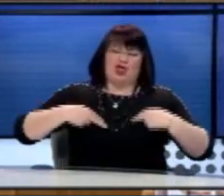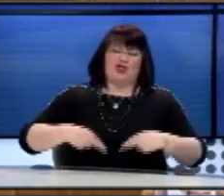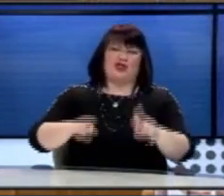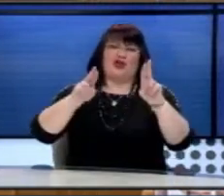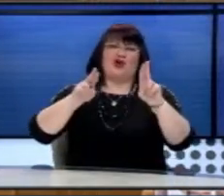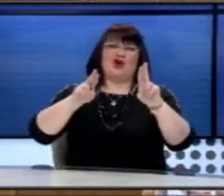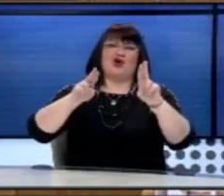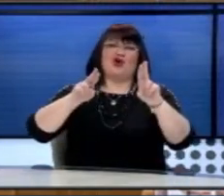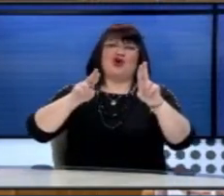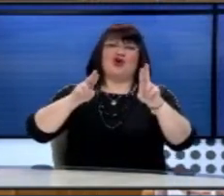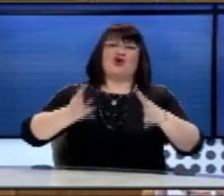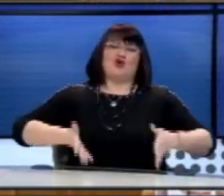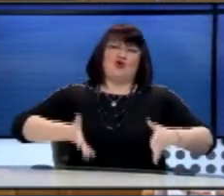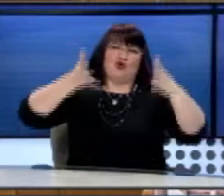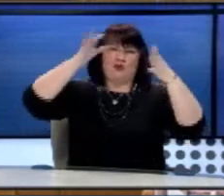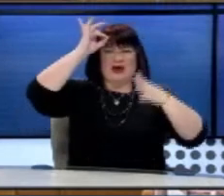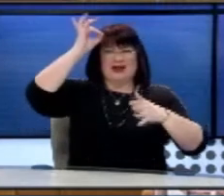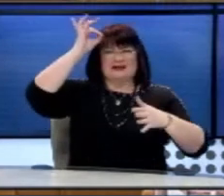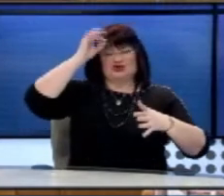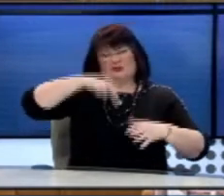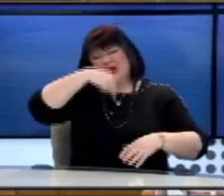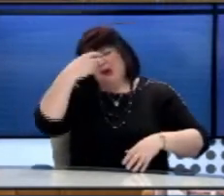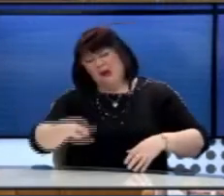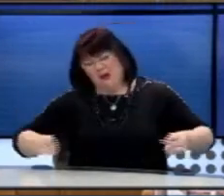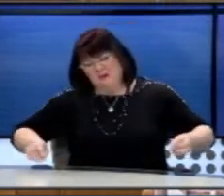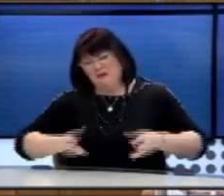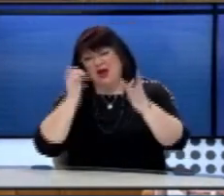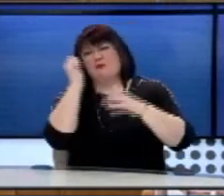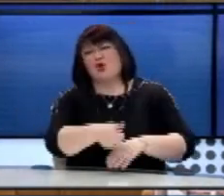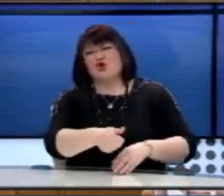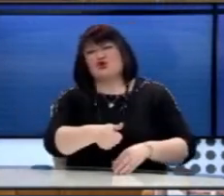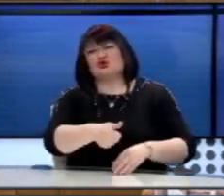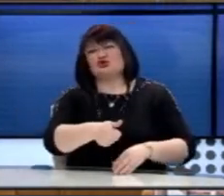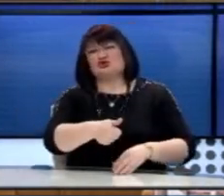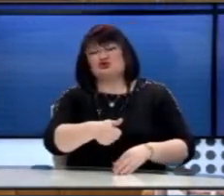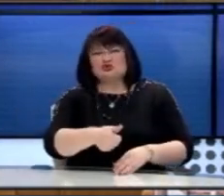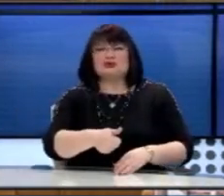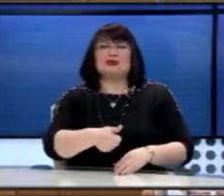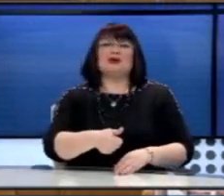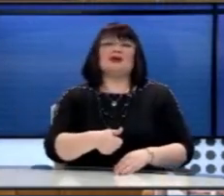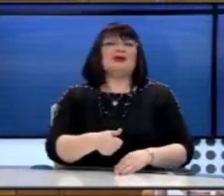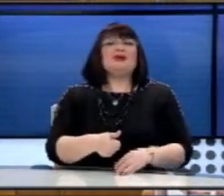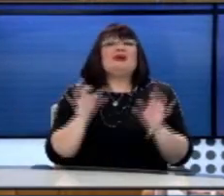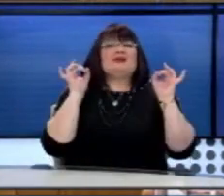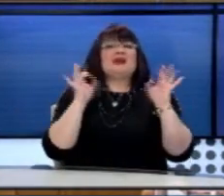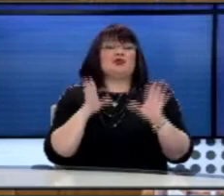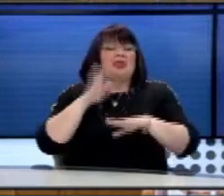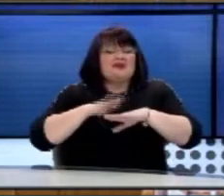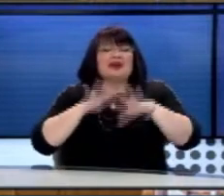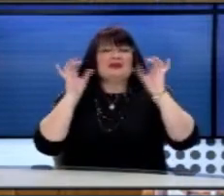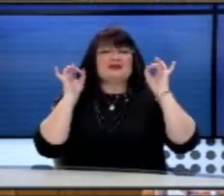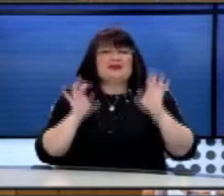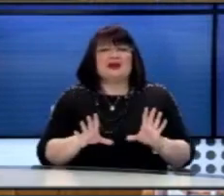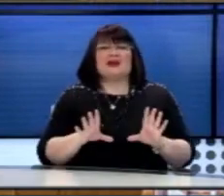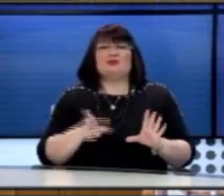έξω από την αστυνομική διεύθυνση Μαγνησίας. Μισοπεθαμένος και αβοήθητος, χωρίς να διαπιστωθεί τίποτα σε βάρος του και